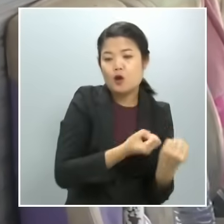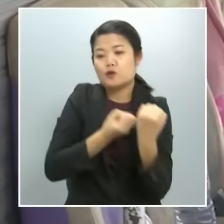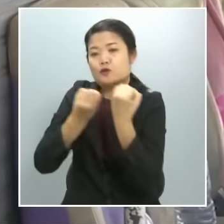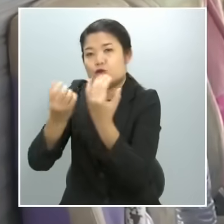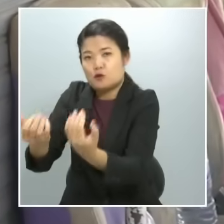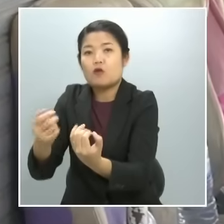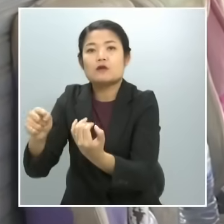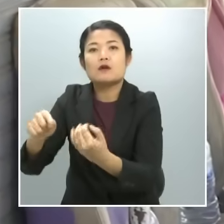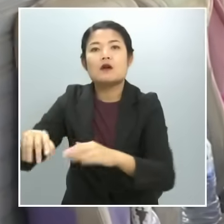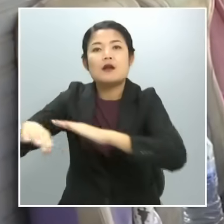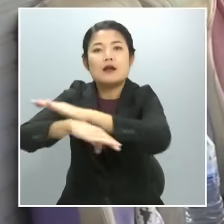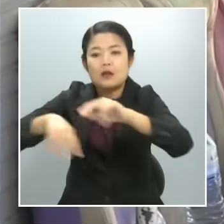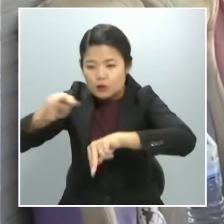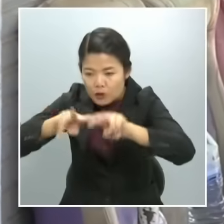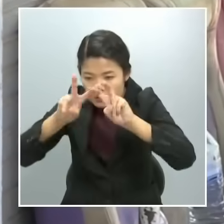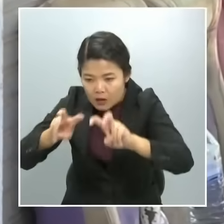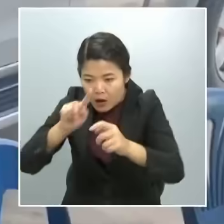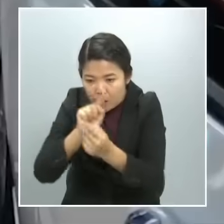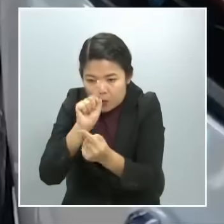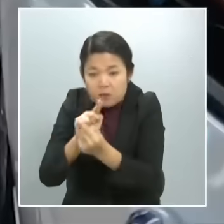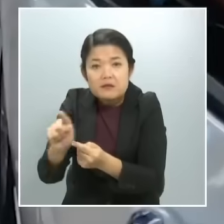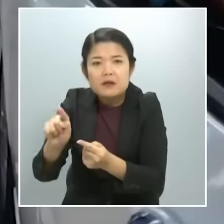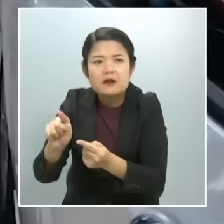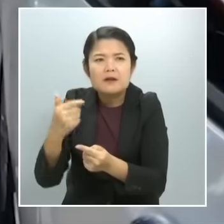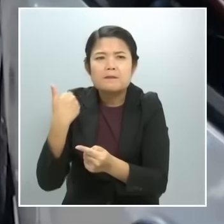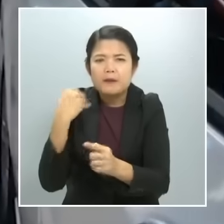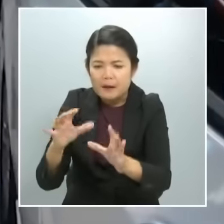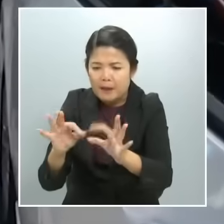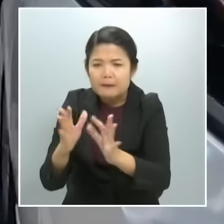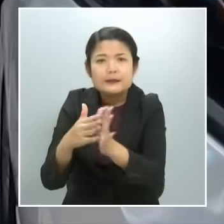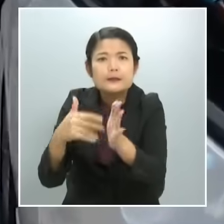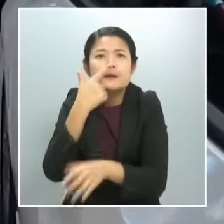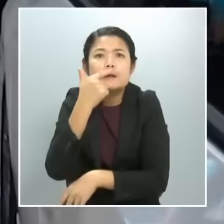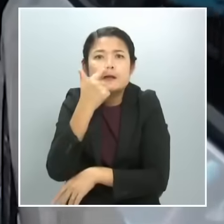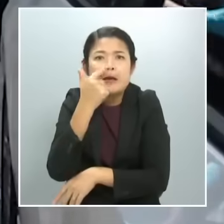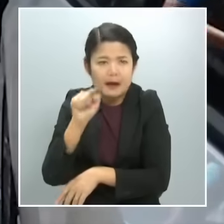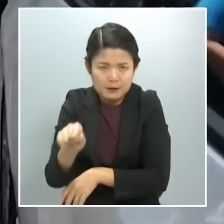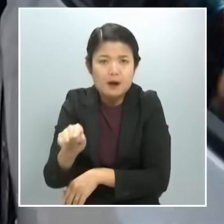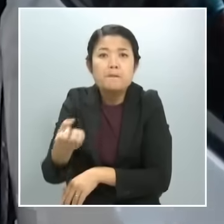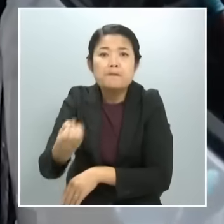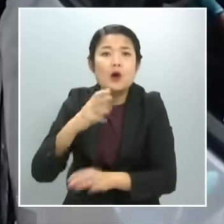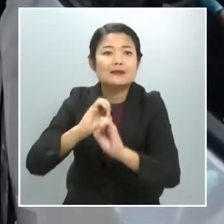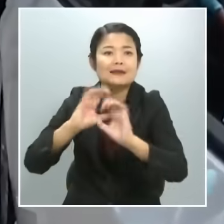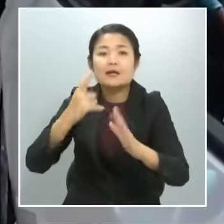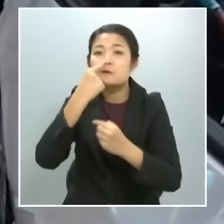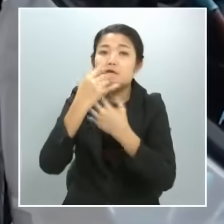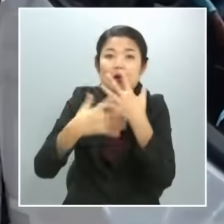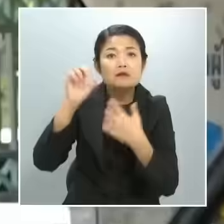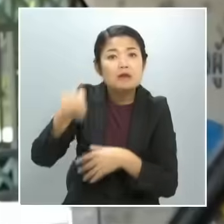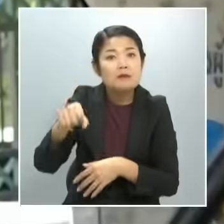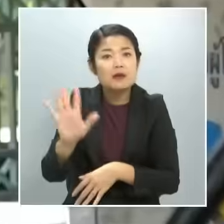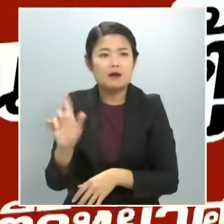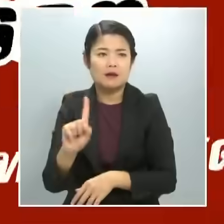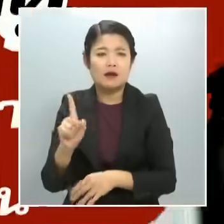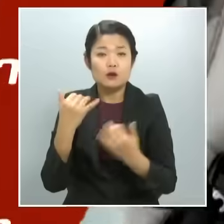สอบเบื้องต้นไปเจอคราบเป็นของเห็กสีแดงในรถตู้ตอนนี้ยังไม่ยืนยันนะคะว่าเป็นเลือดมั้เจ้าหน้าที่